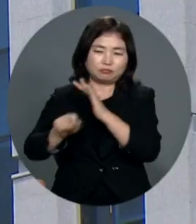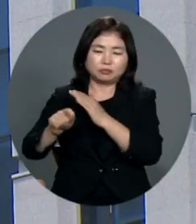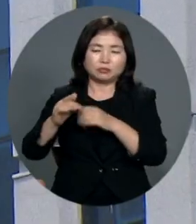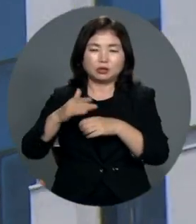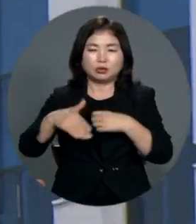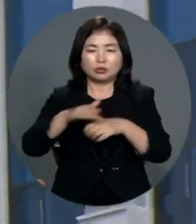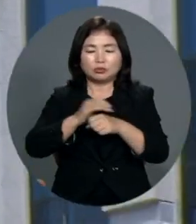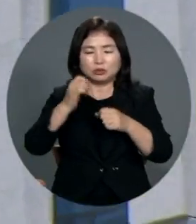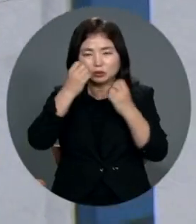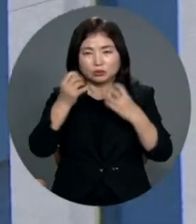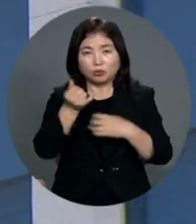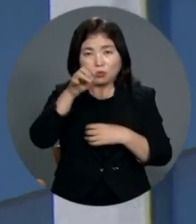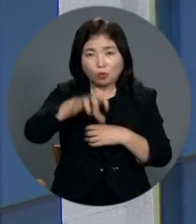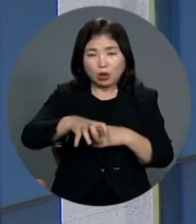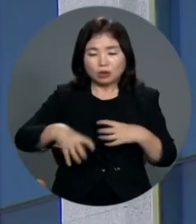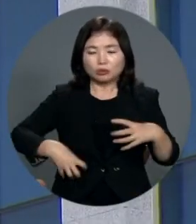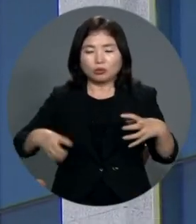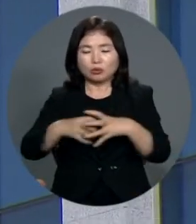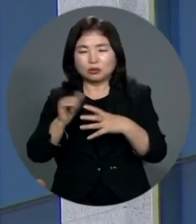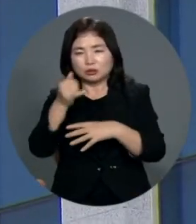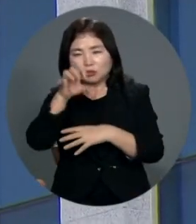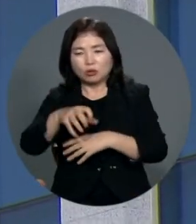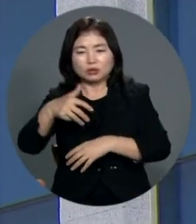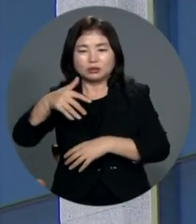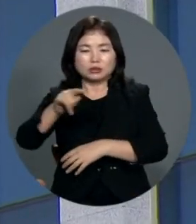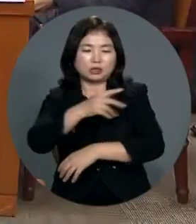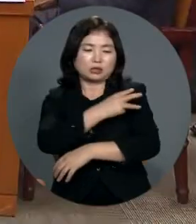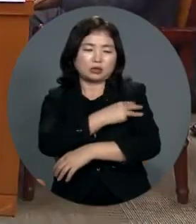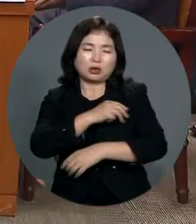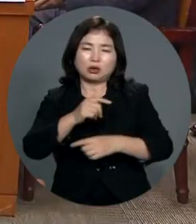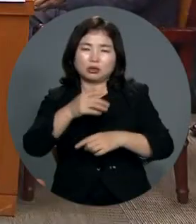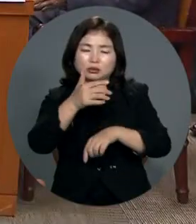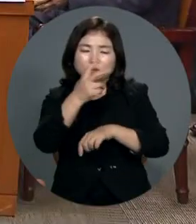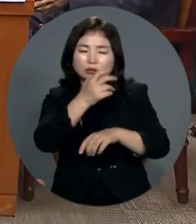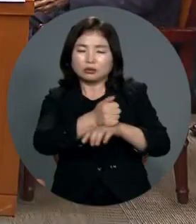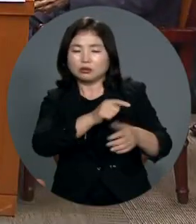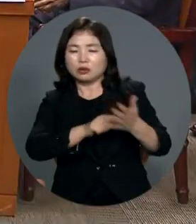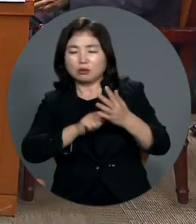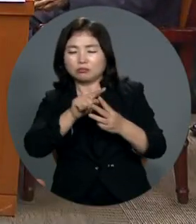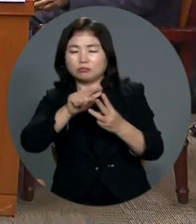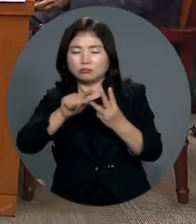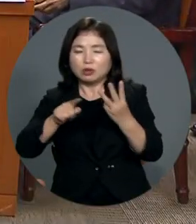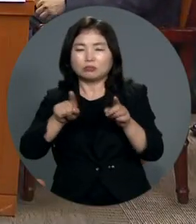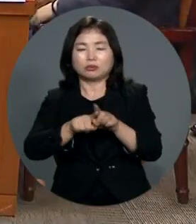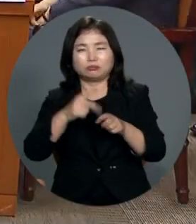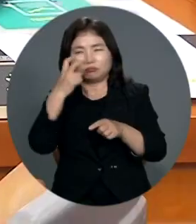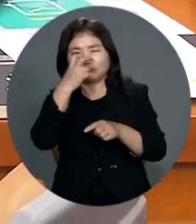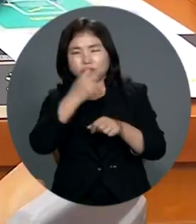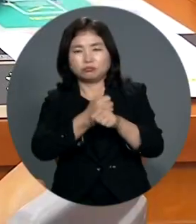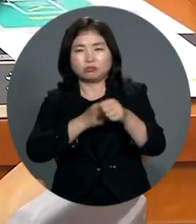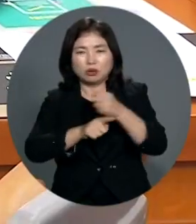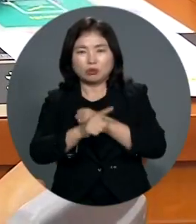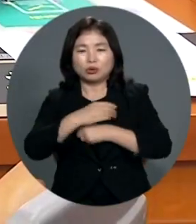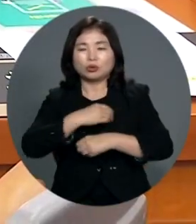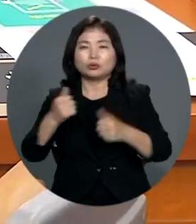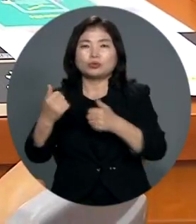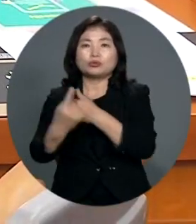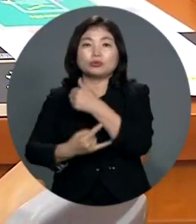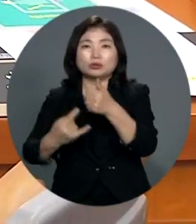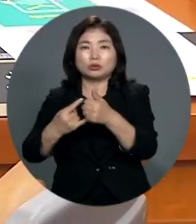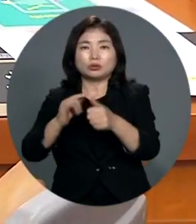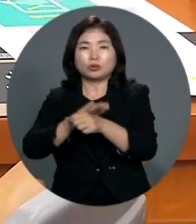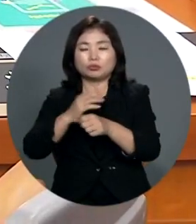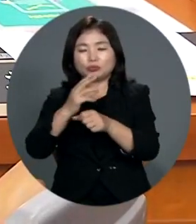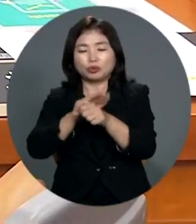경북 신공항과 행정통합, 최상병 사망 사건 수사 결과 등 현안을 다루고 같은 날 국회 교육위원회는